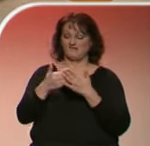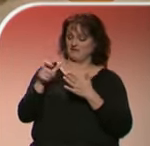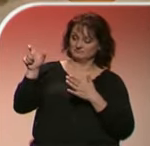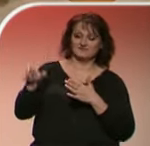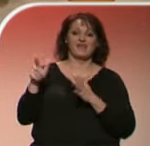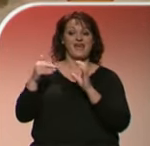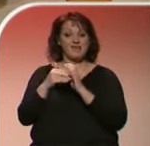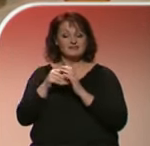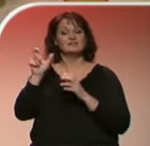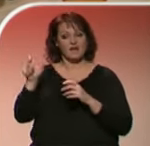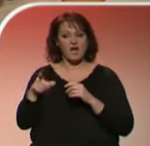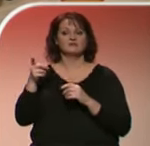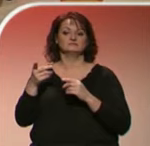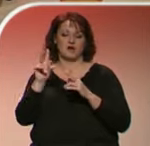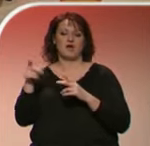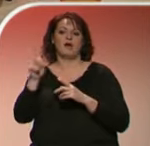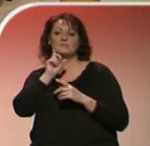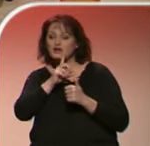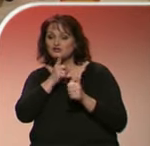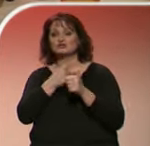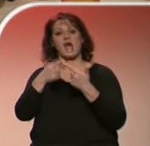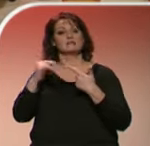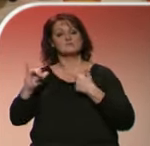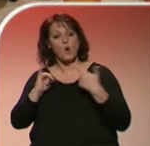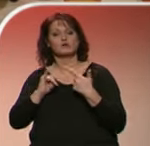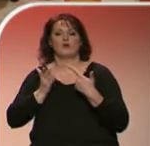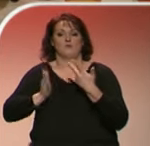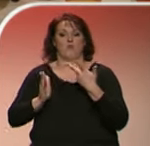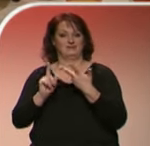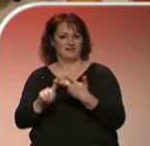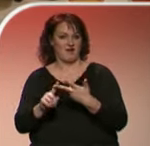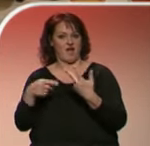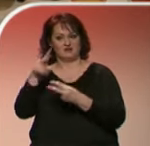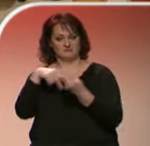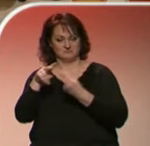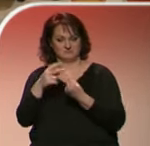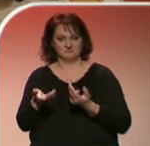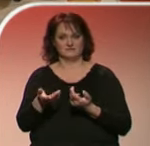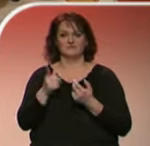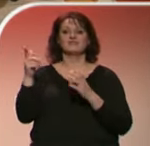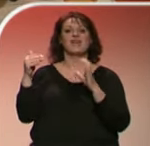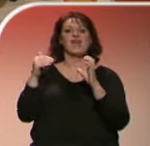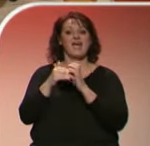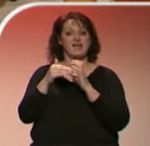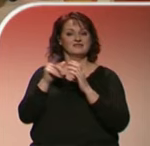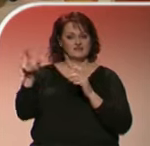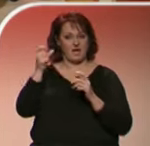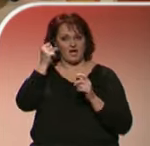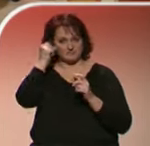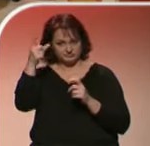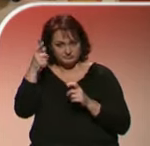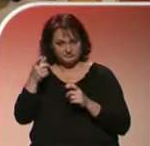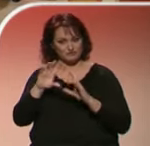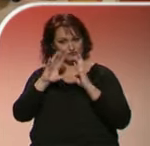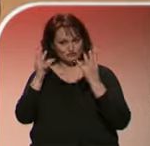Takže vlastně je i tady ta možnost pro maminky si strollering jako udělat jako lektorka. Edita je autorkou celého toho nápadu.